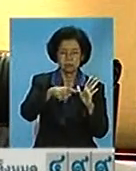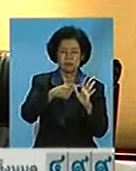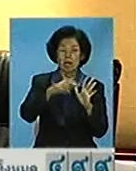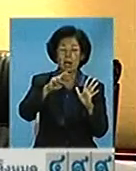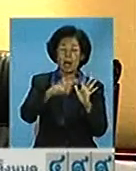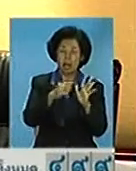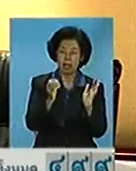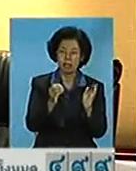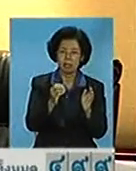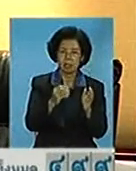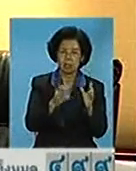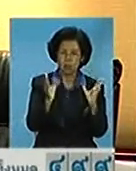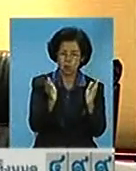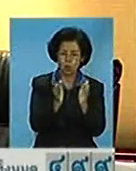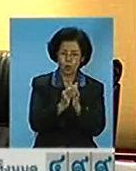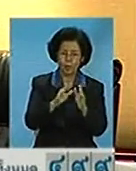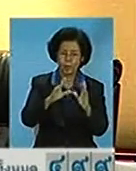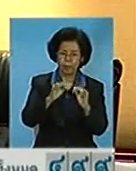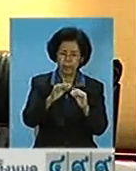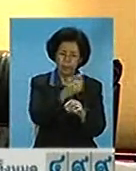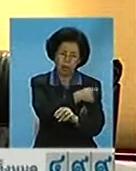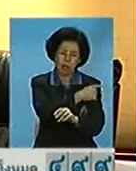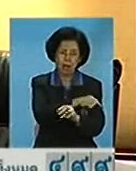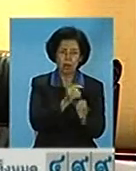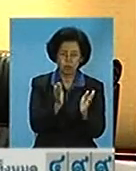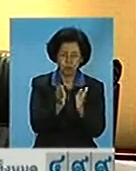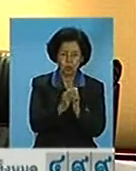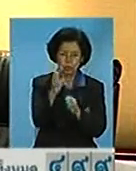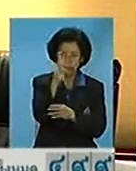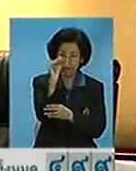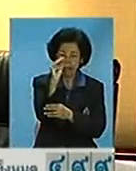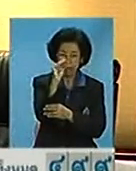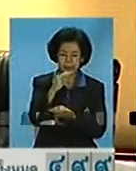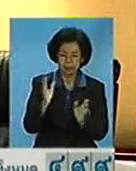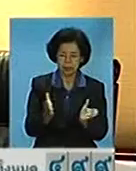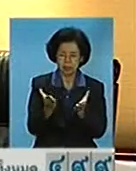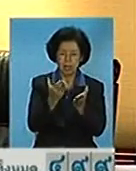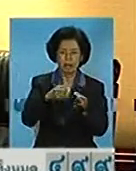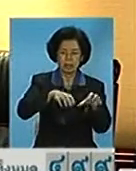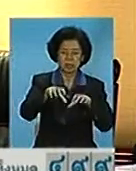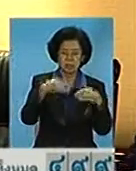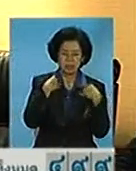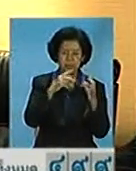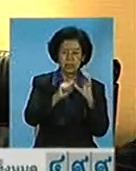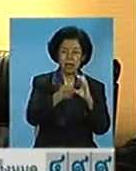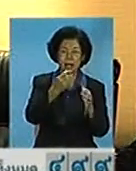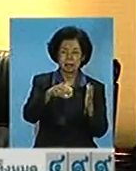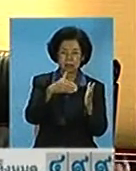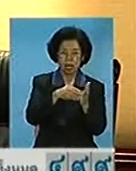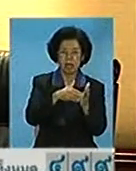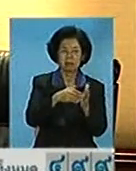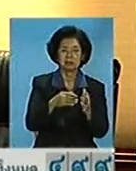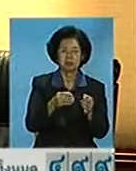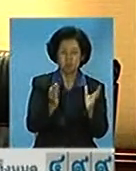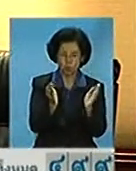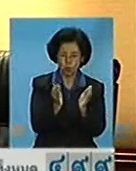นะครับเพราะฉะนั้นการส่งเสริมสนับสนุนแล้วก็จัดให้มีตลาดกลางก็จะรวมทั้งย